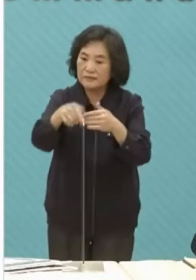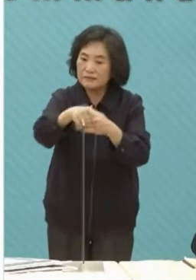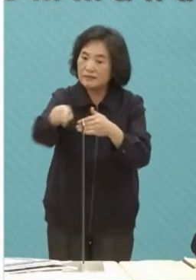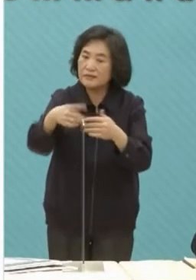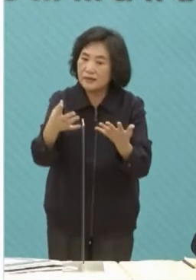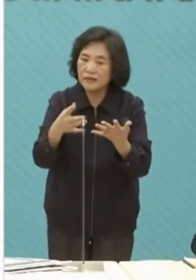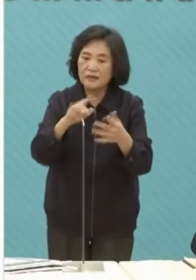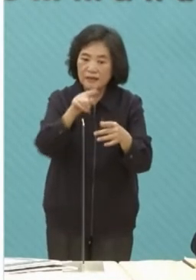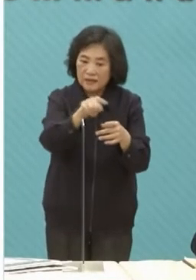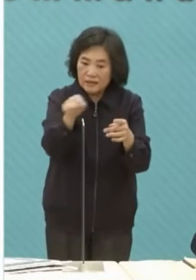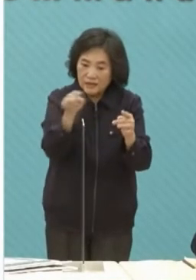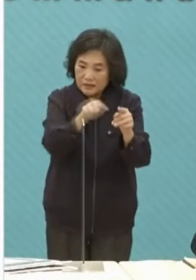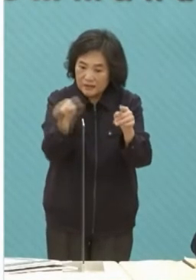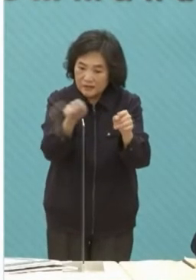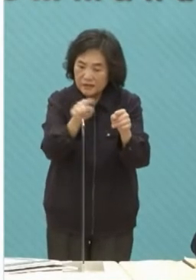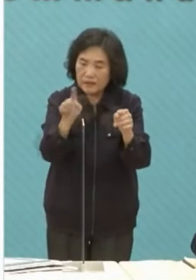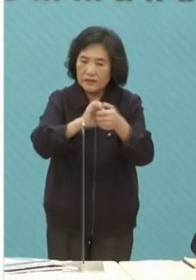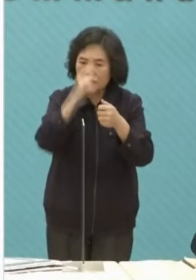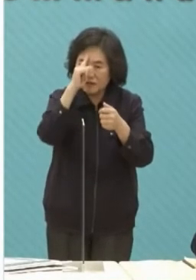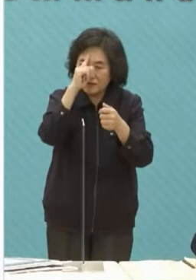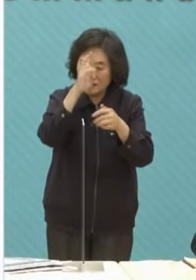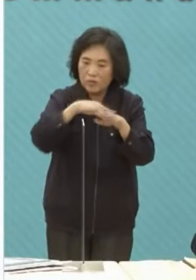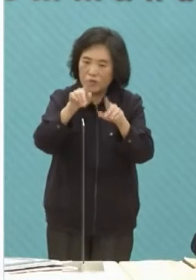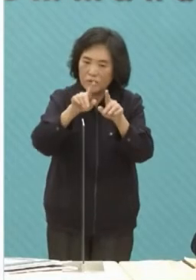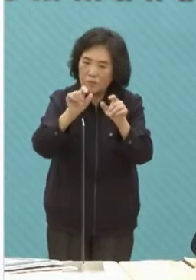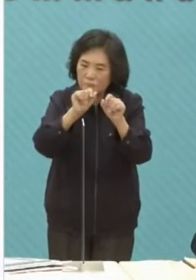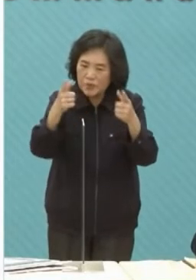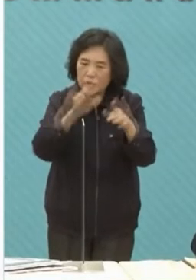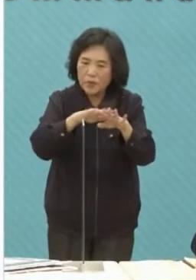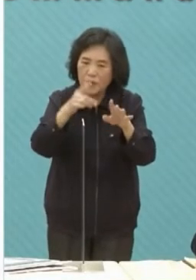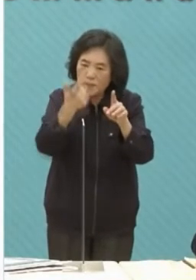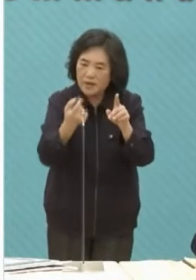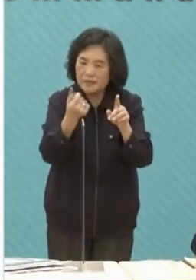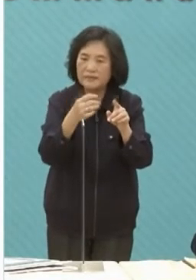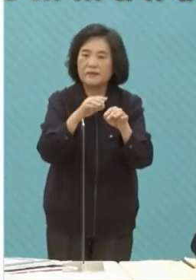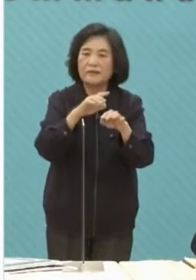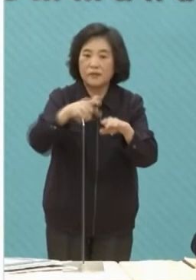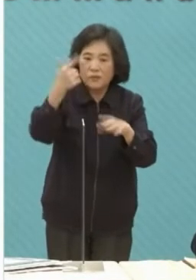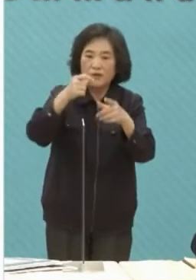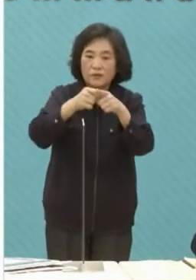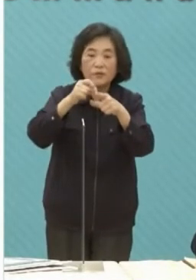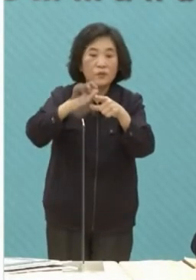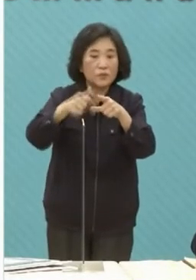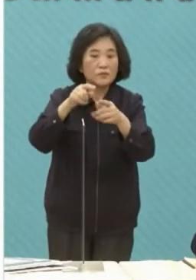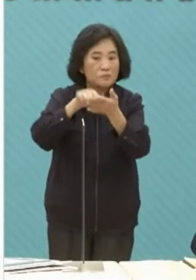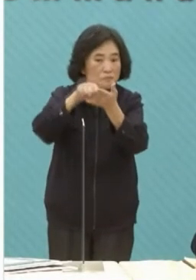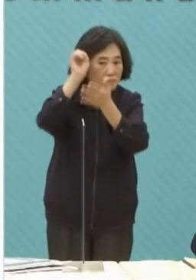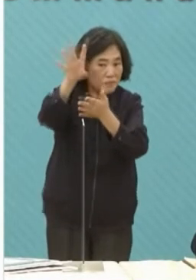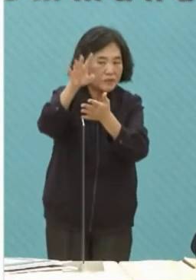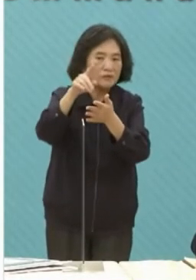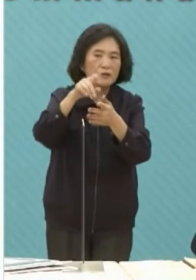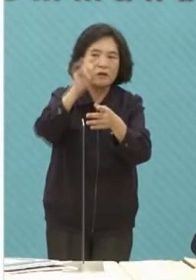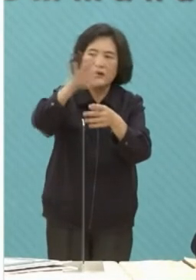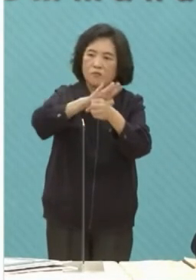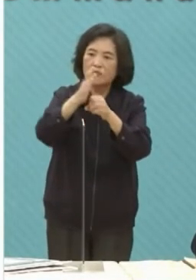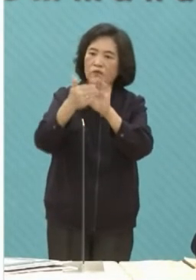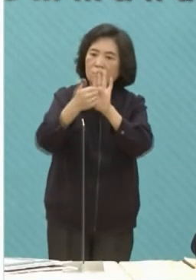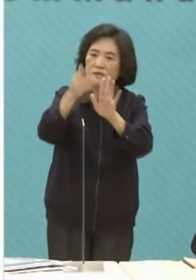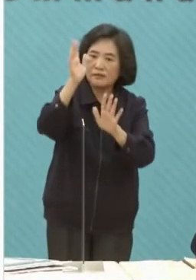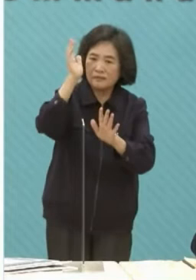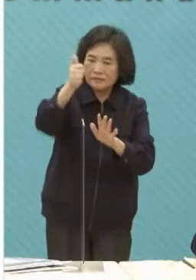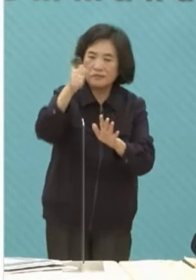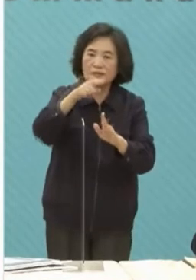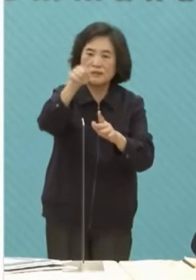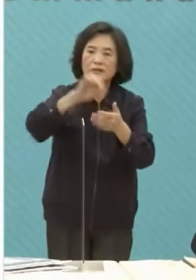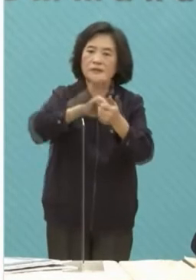差一定会发生，所以要麻烦民众先通报职场的防疫长，然后依照职场的防疫规定办理